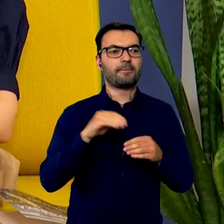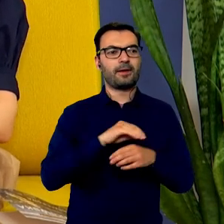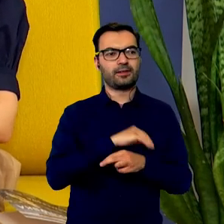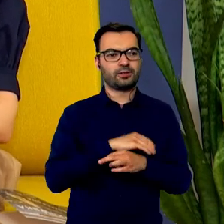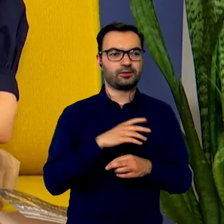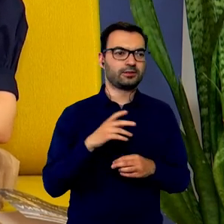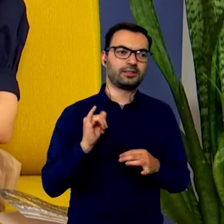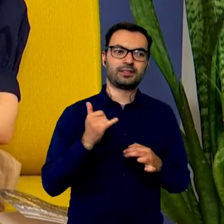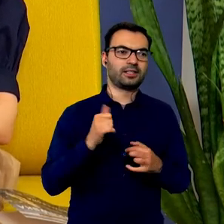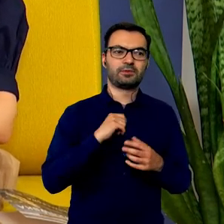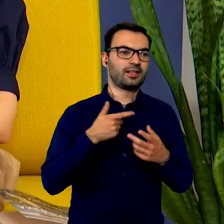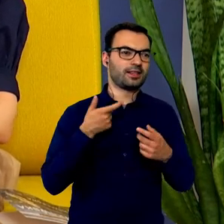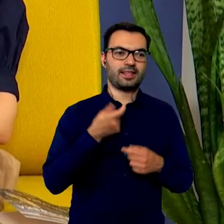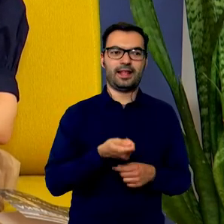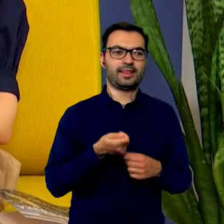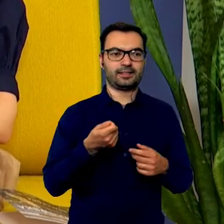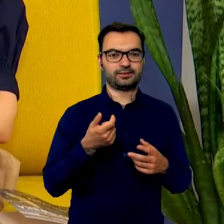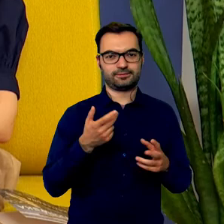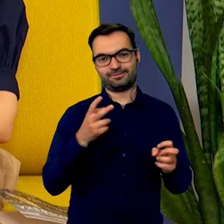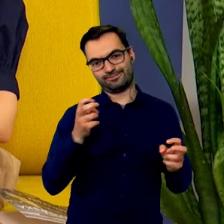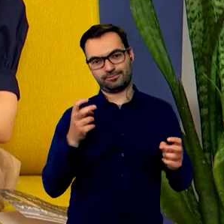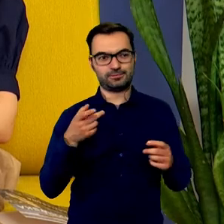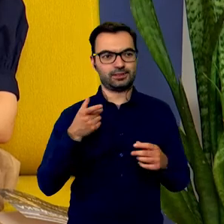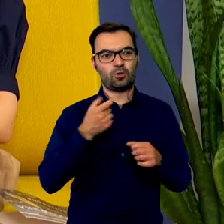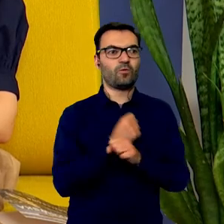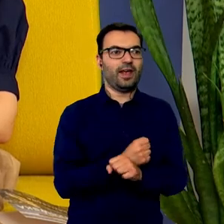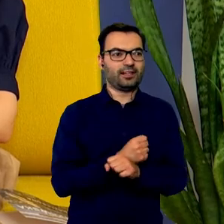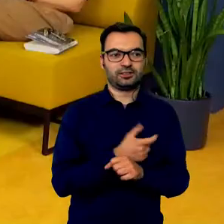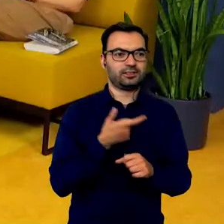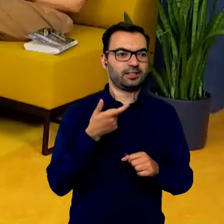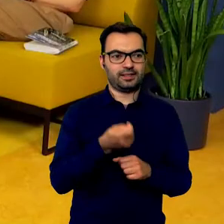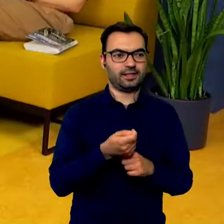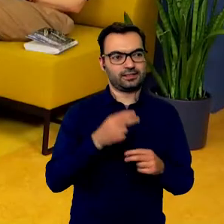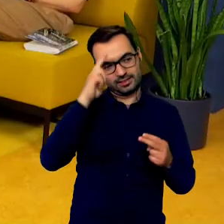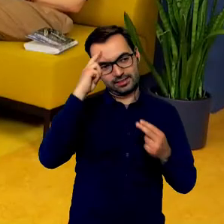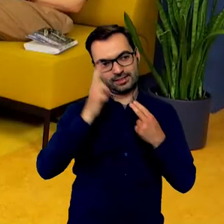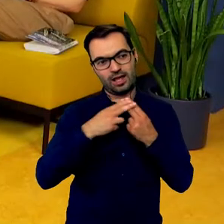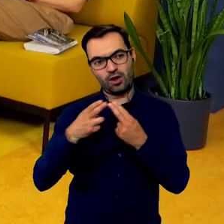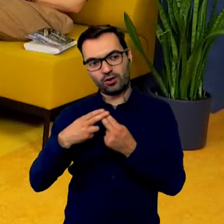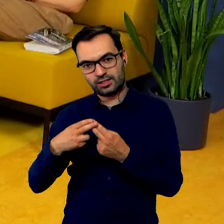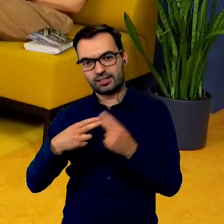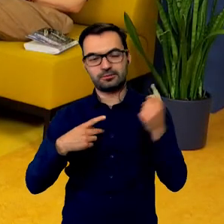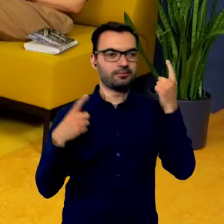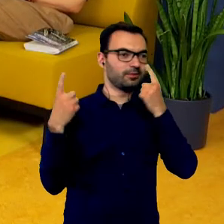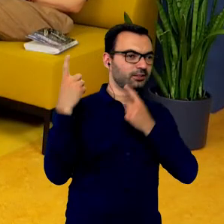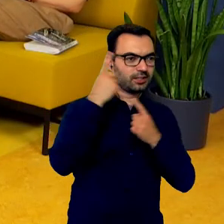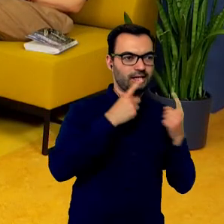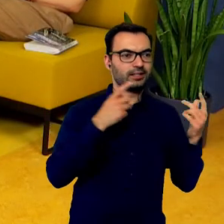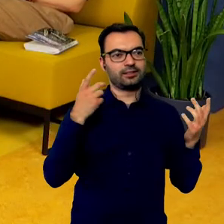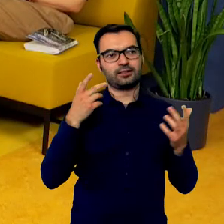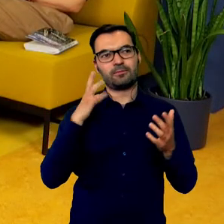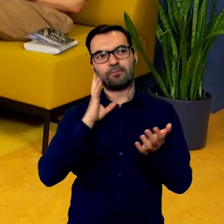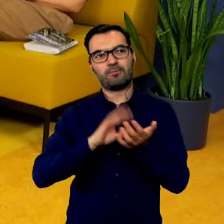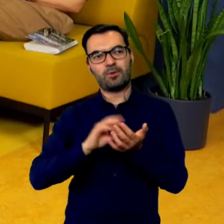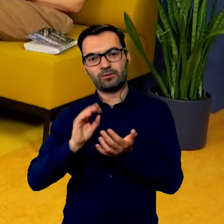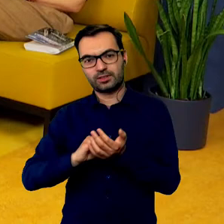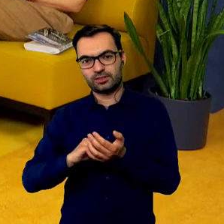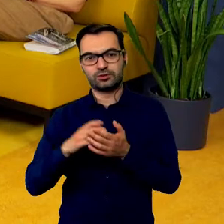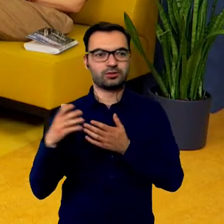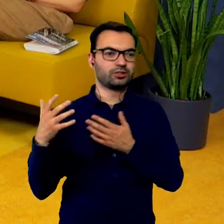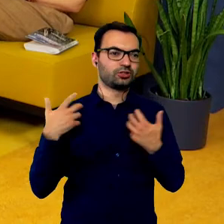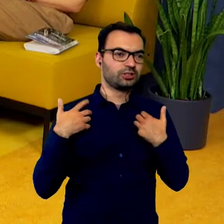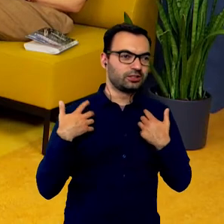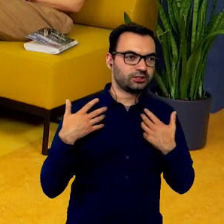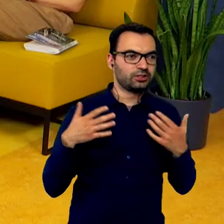jak nie dać się ścisnąć, jak nie dać się uwięzić w stereotypach myślenia, w jakichś powtarzających się